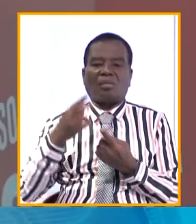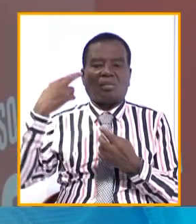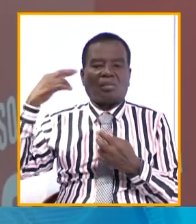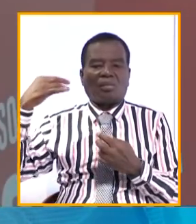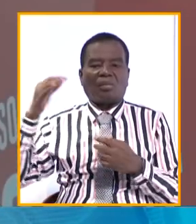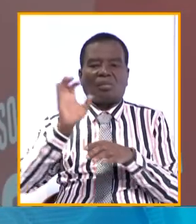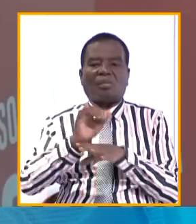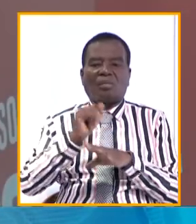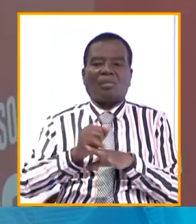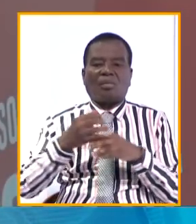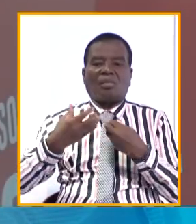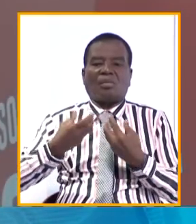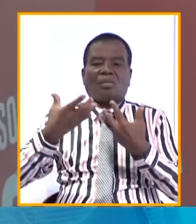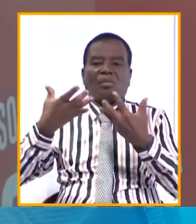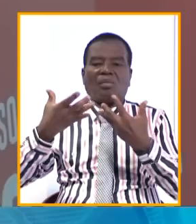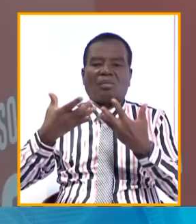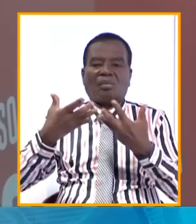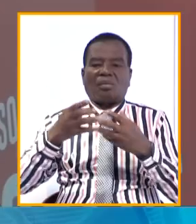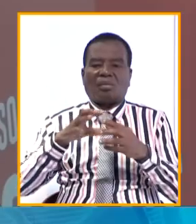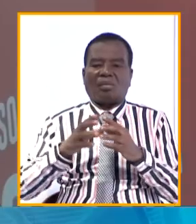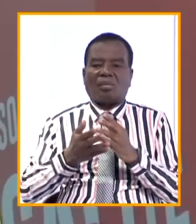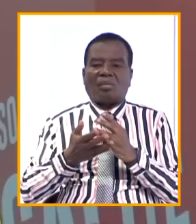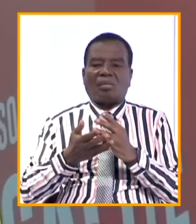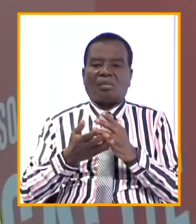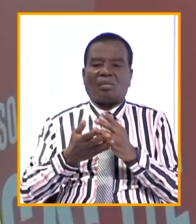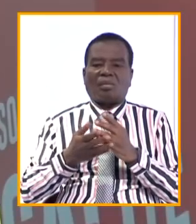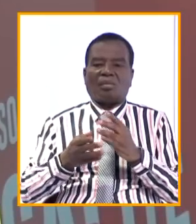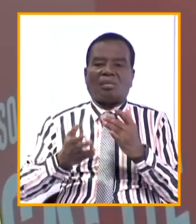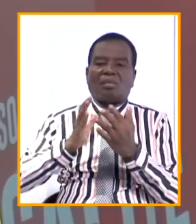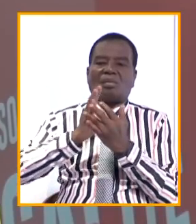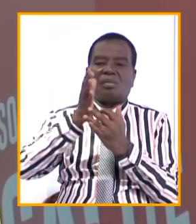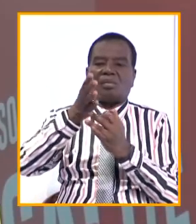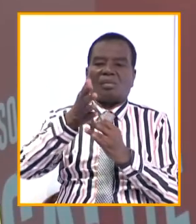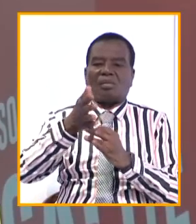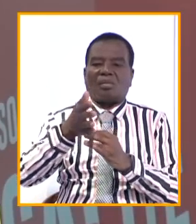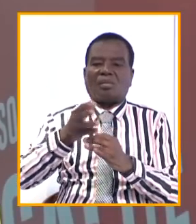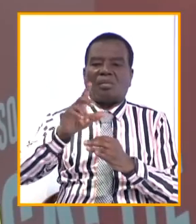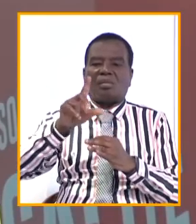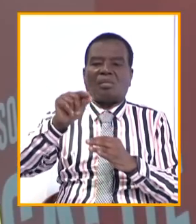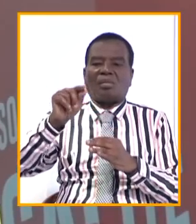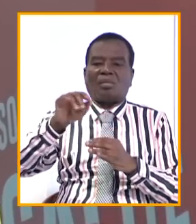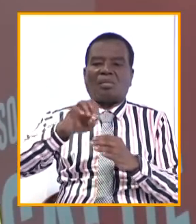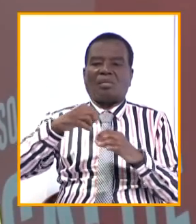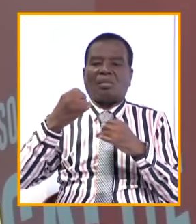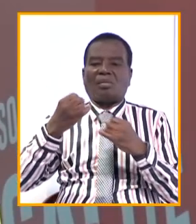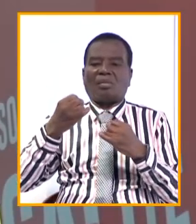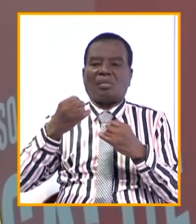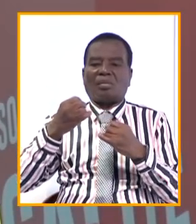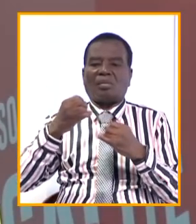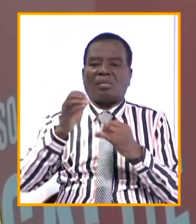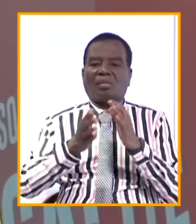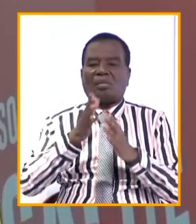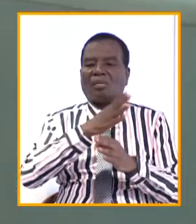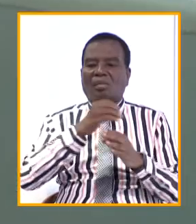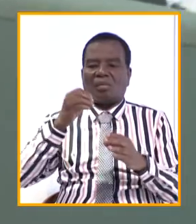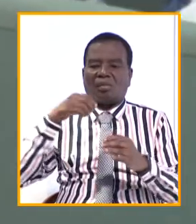prospère et sans paludisme, à travers un accès universel et équitable des interventions